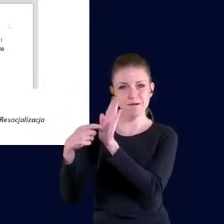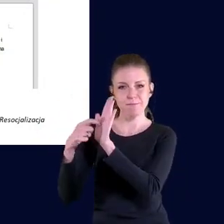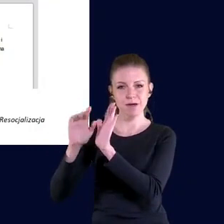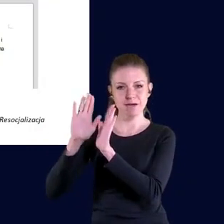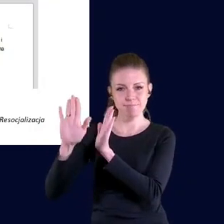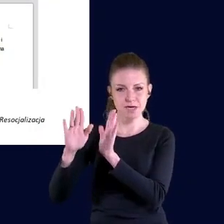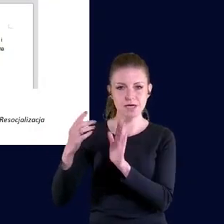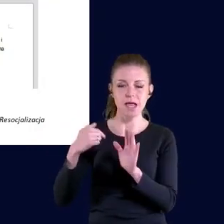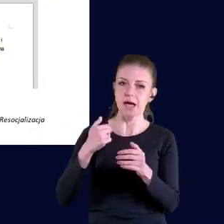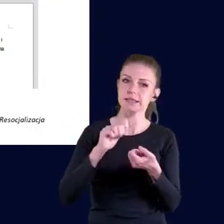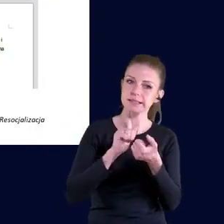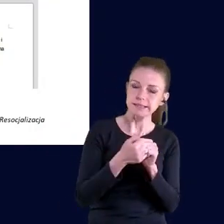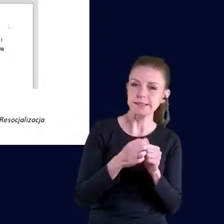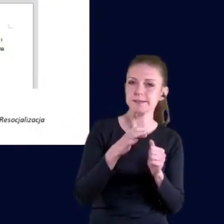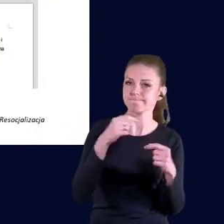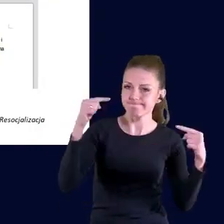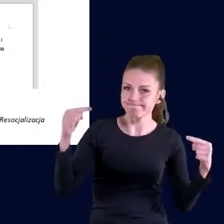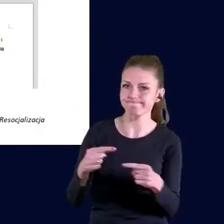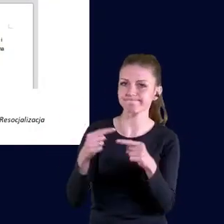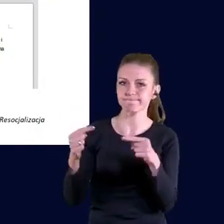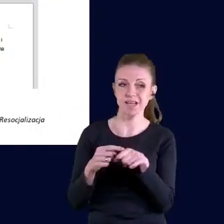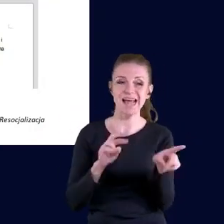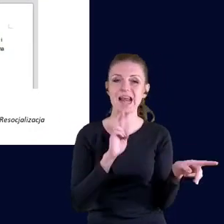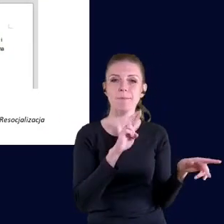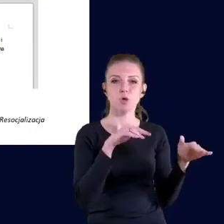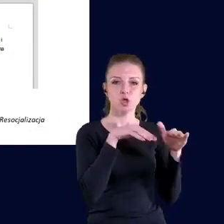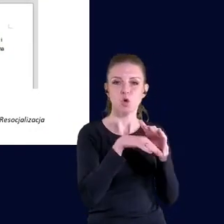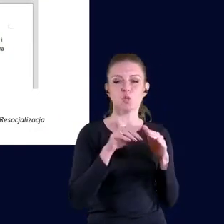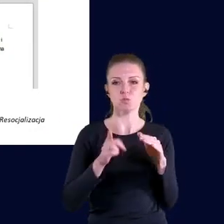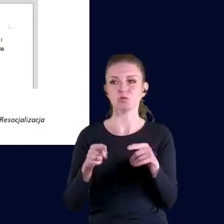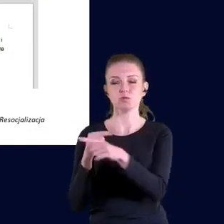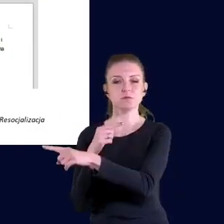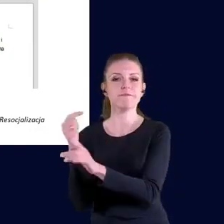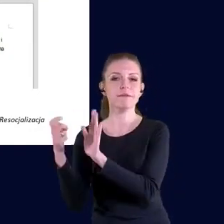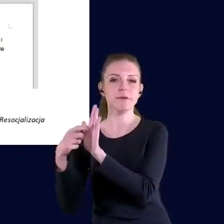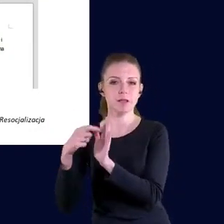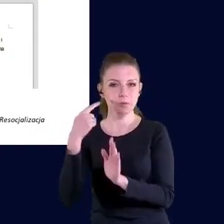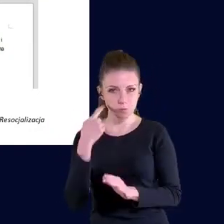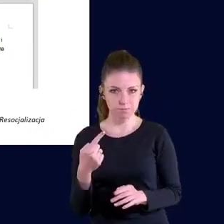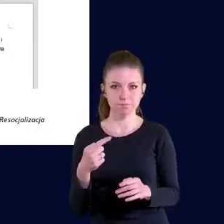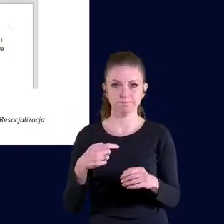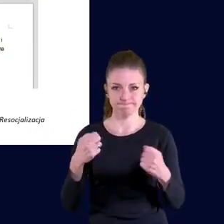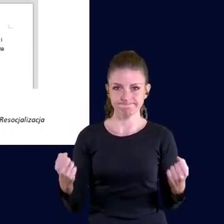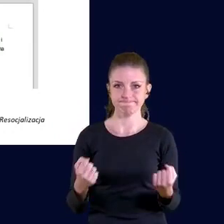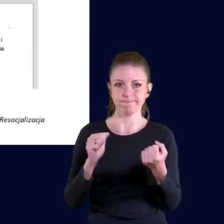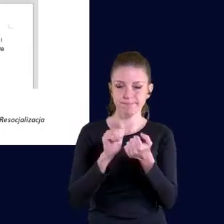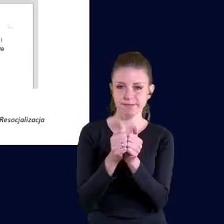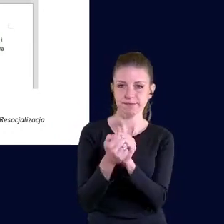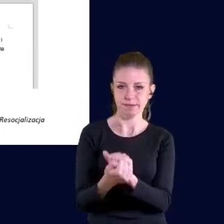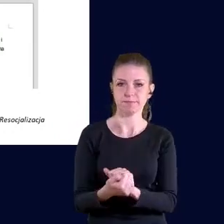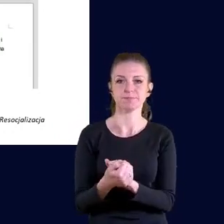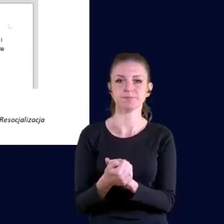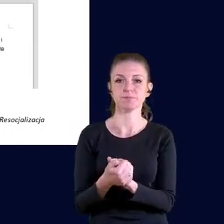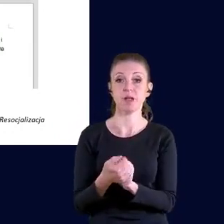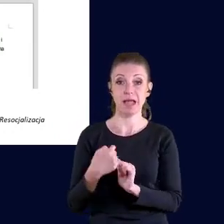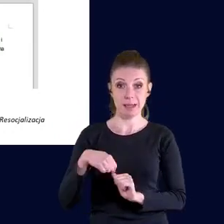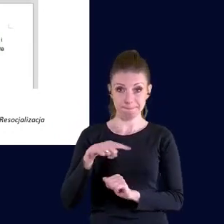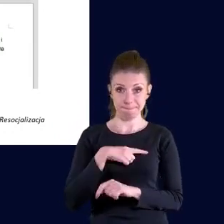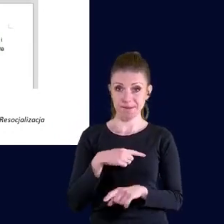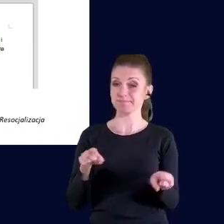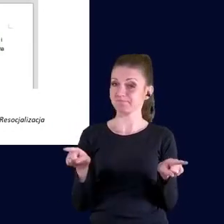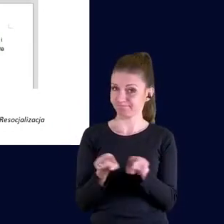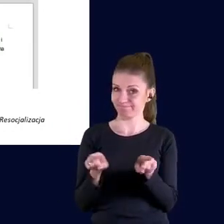projektu repozytorium Uniwersytetu Jagiellońskiego to te nasze zmiany to dostosowanie są dużo dalej